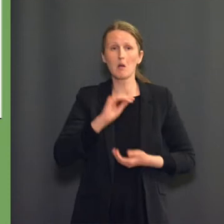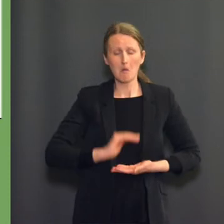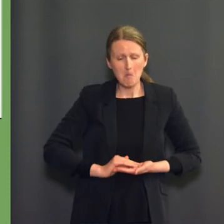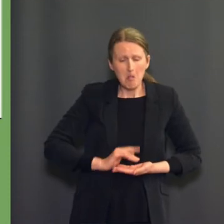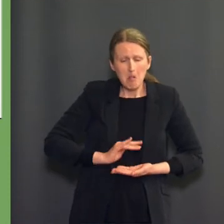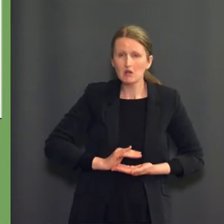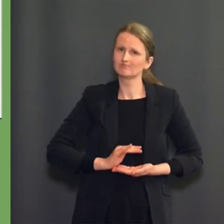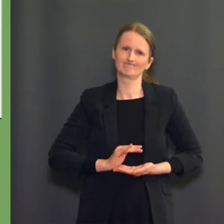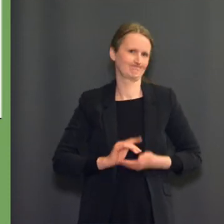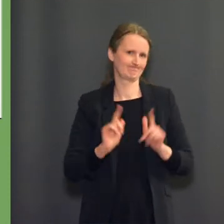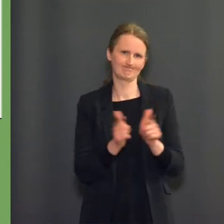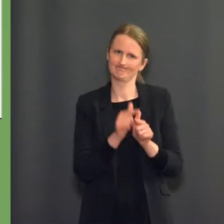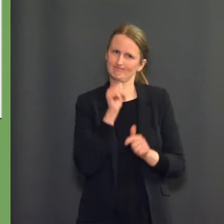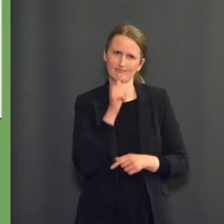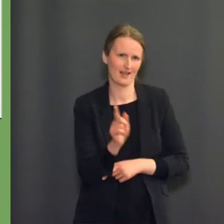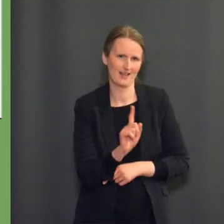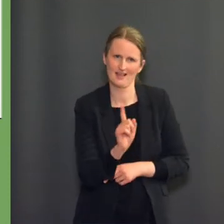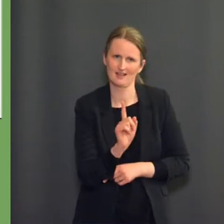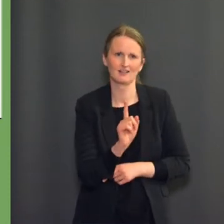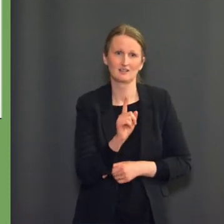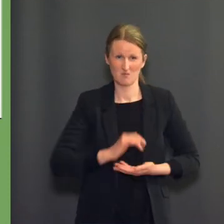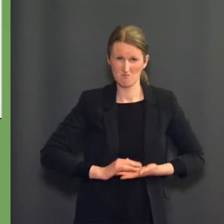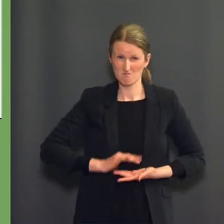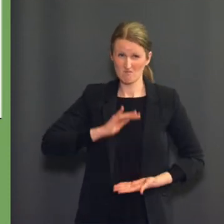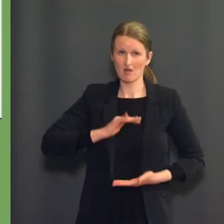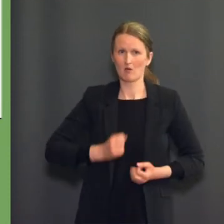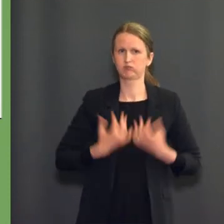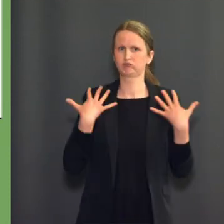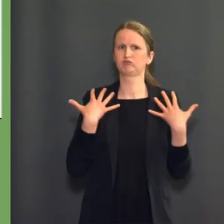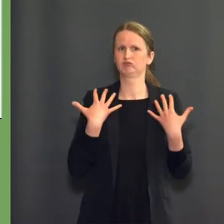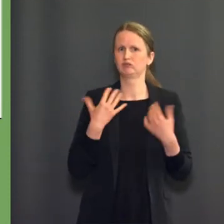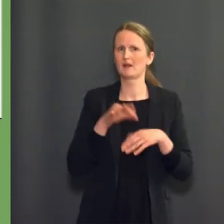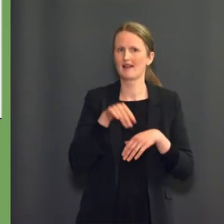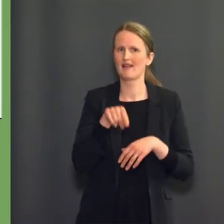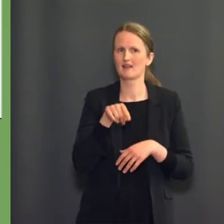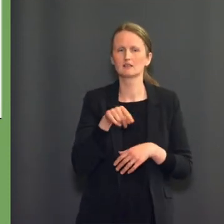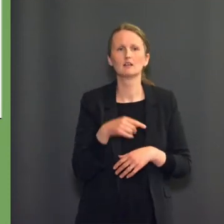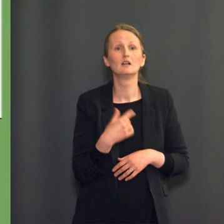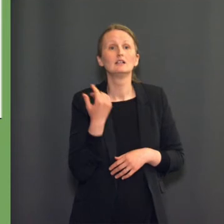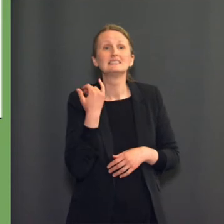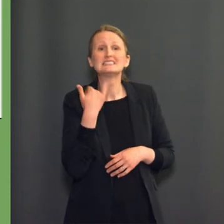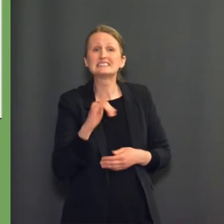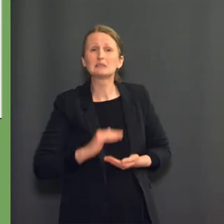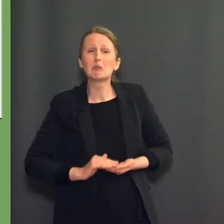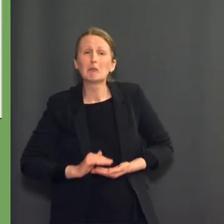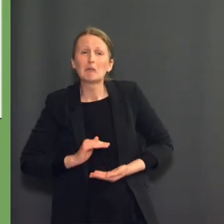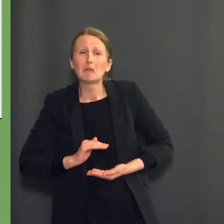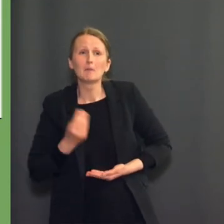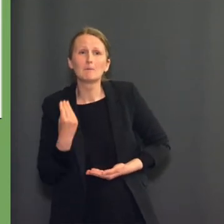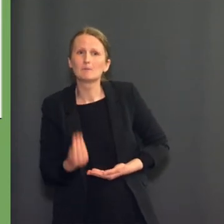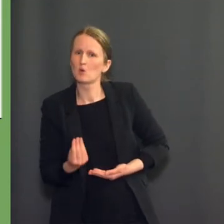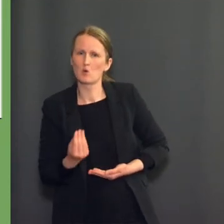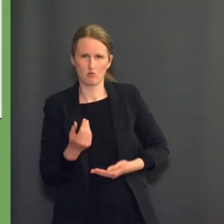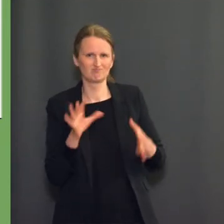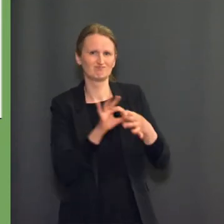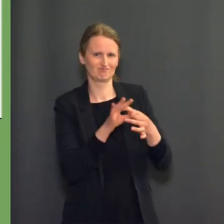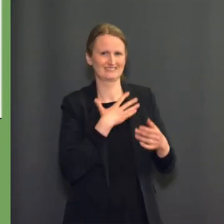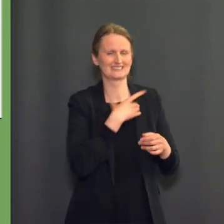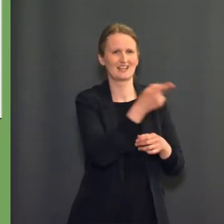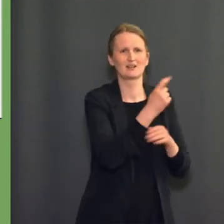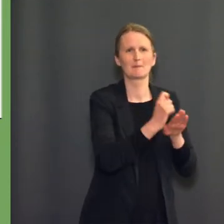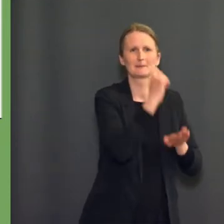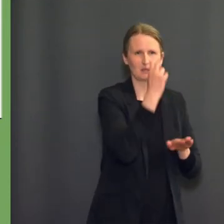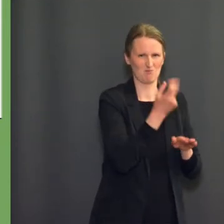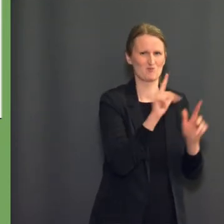lui, détecte de petites quantités de virus. De manière générale, il y a peu de virus en début et en